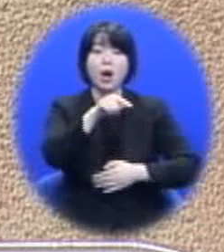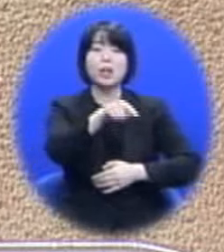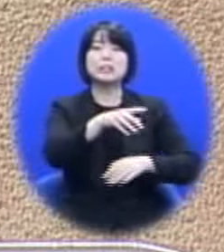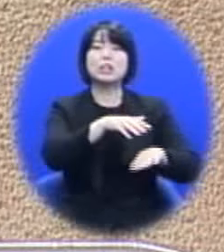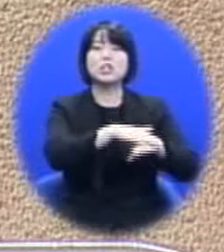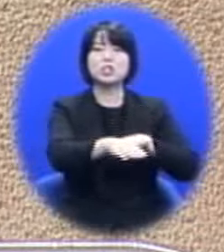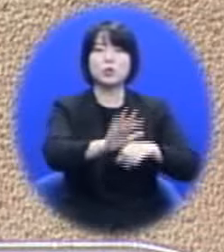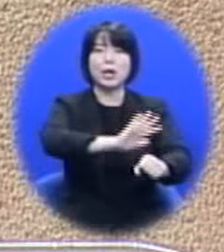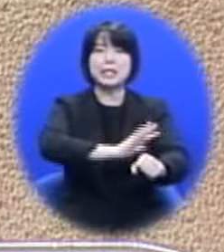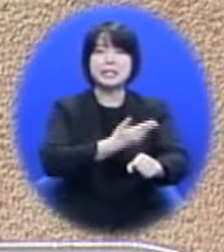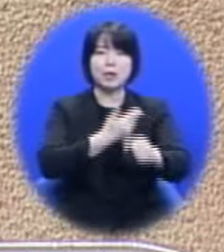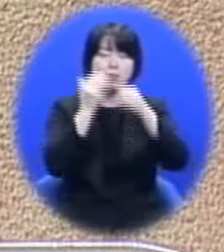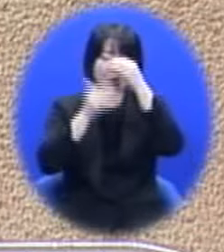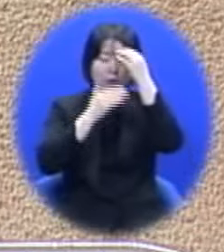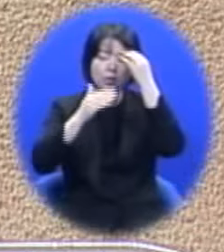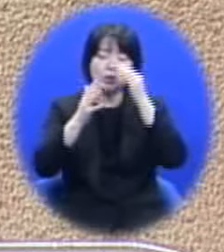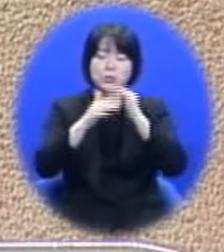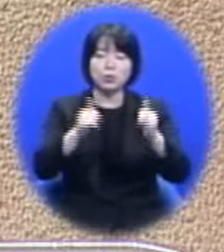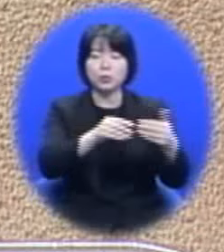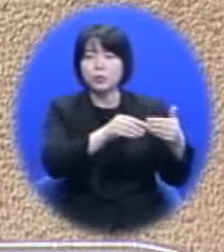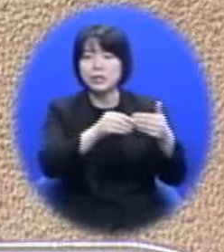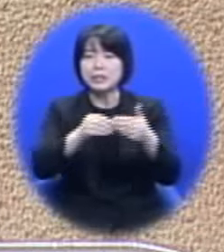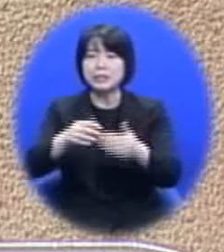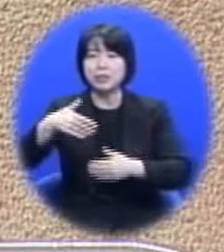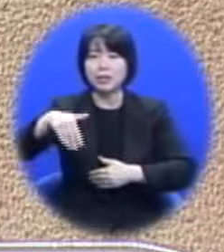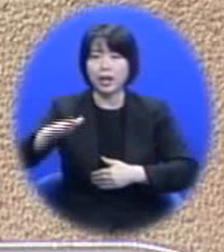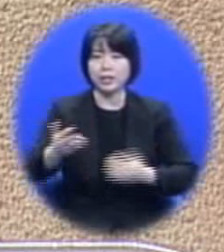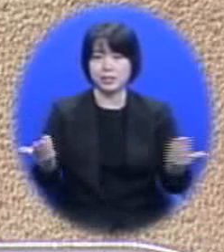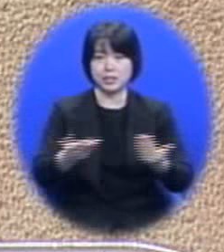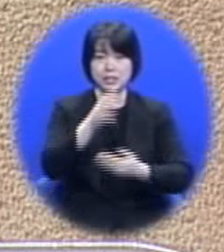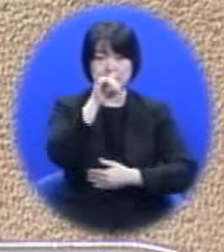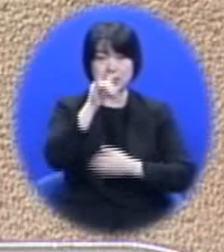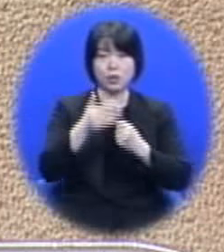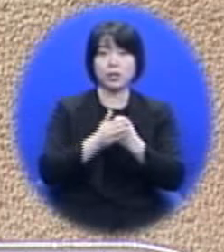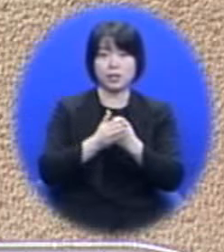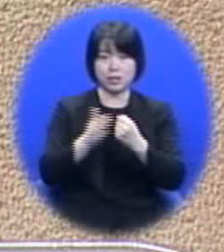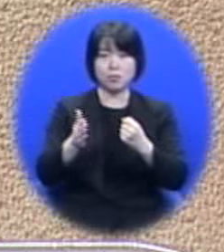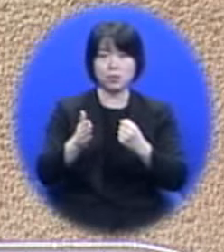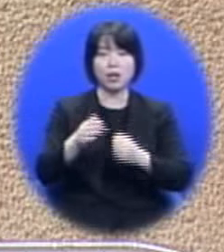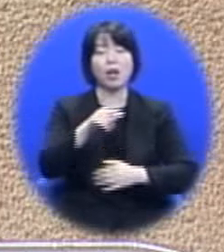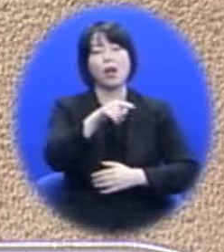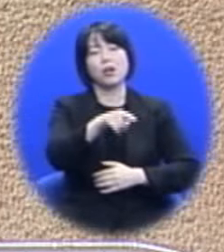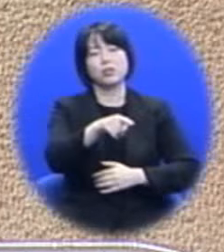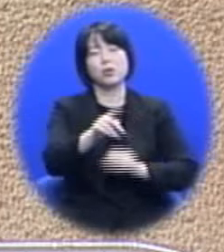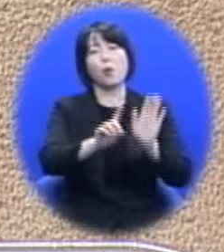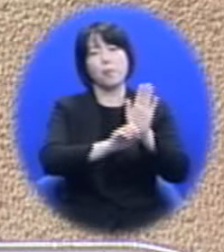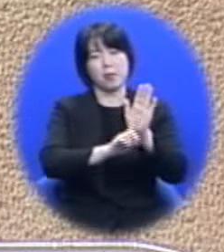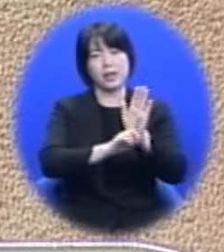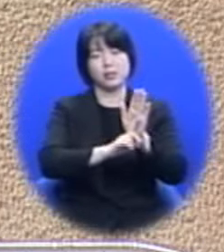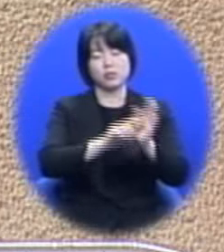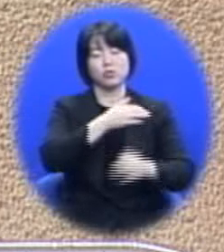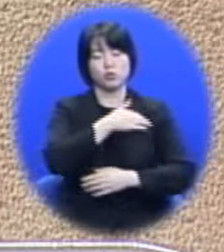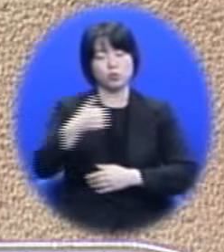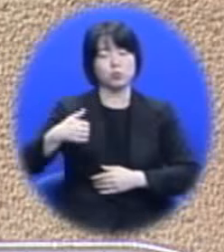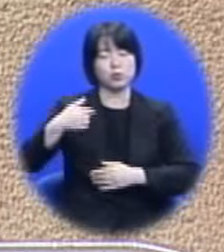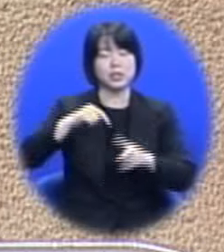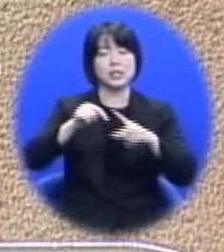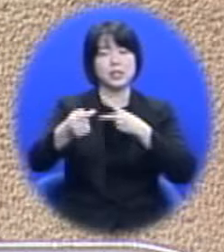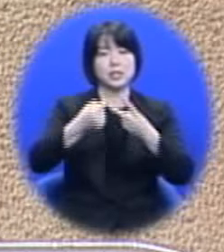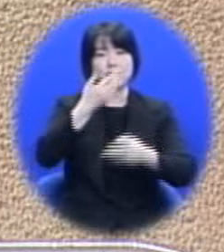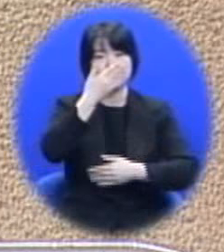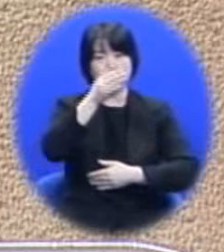잘못 성도들을 이끈 그런 일이 있었기 때문에 그럴 수 있다고 생각합니다.